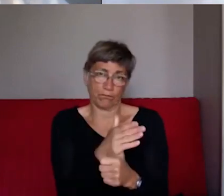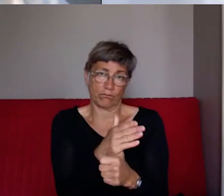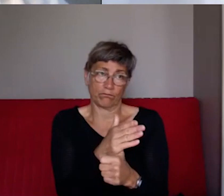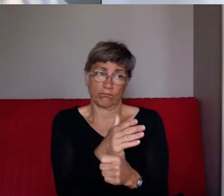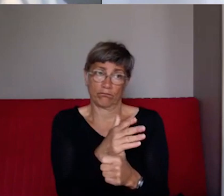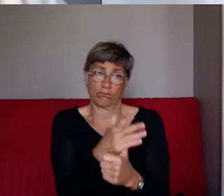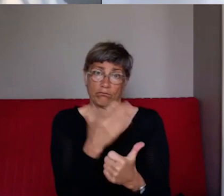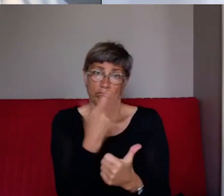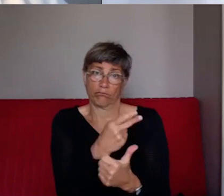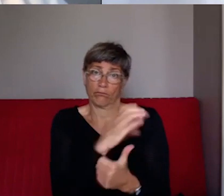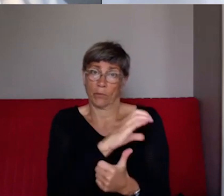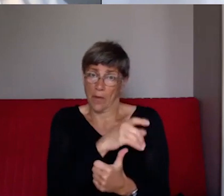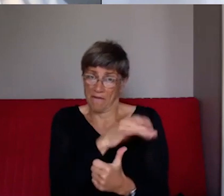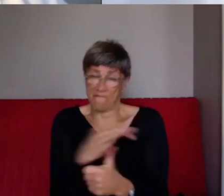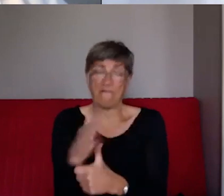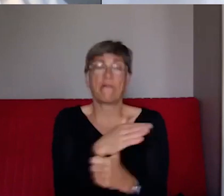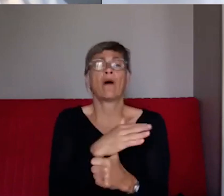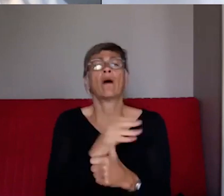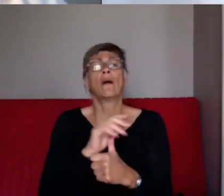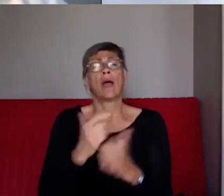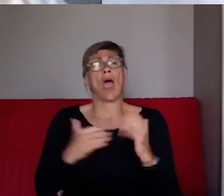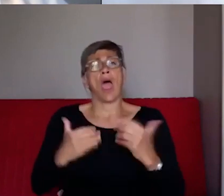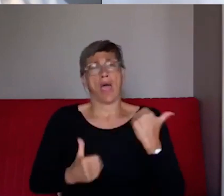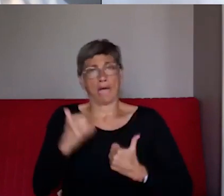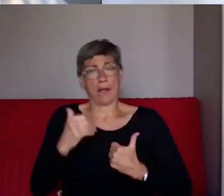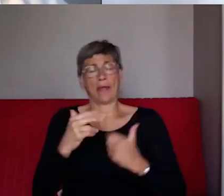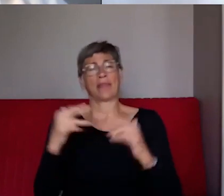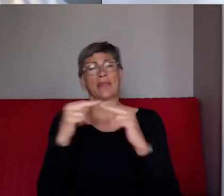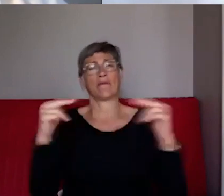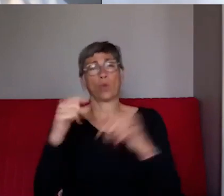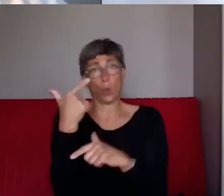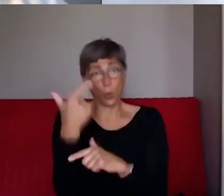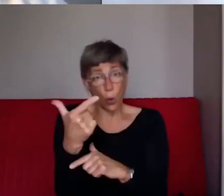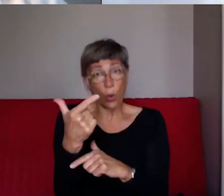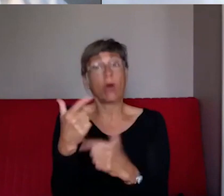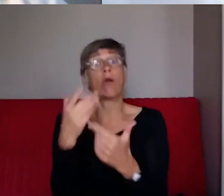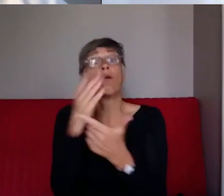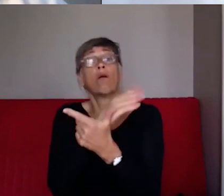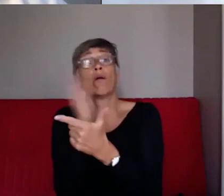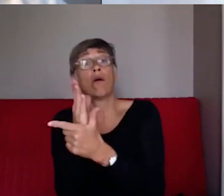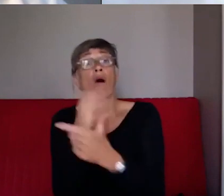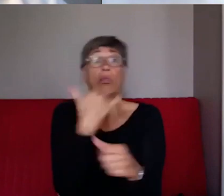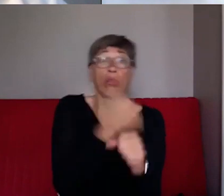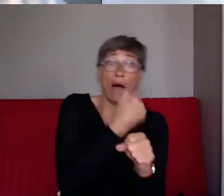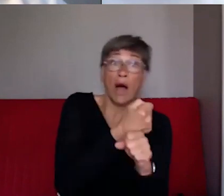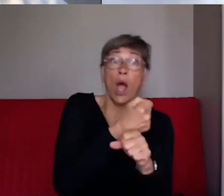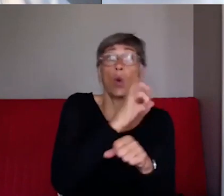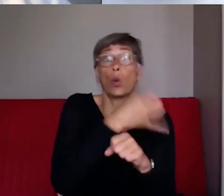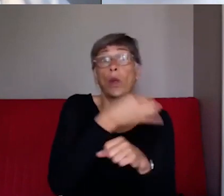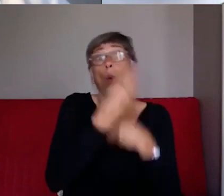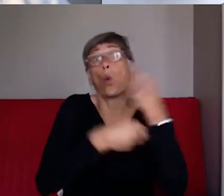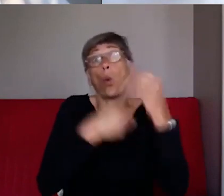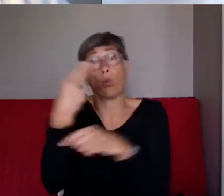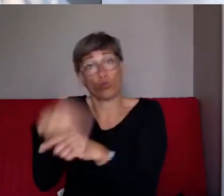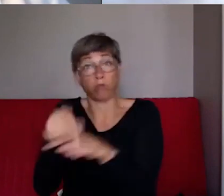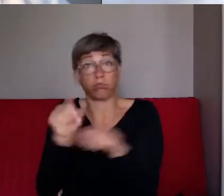CPF puisqu'elle travaille. On a l'invalidité niveau 2 où la personne a le choix selon de travailler ou de ne pas travailler. Donc, si